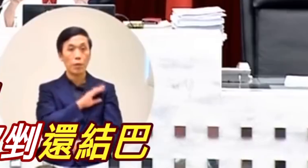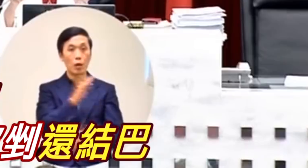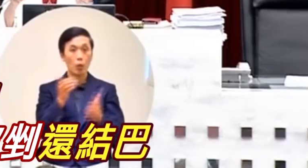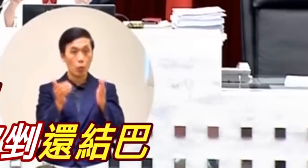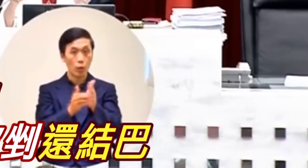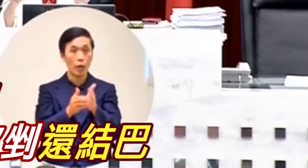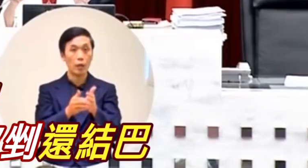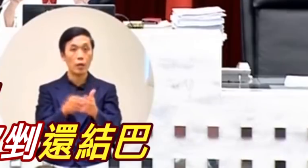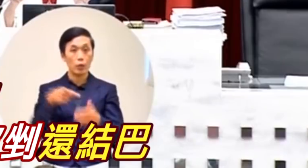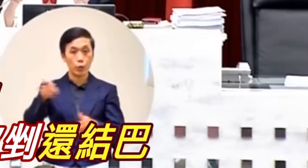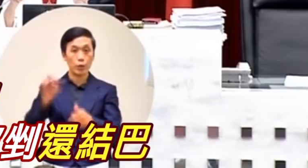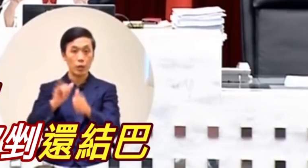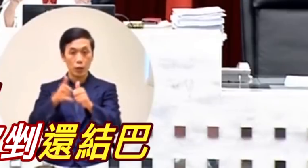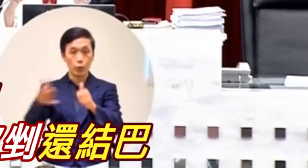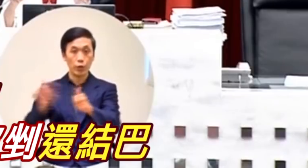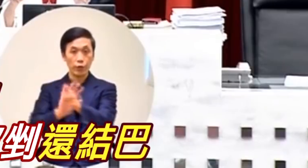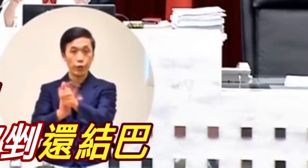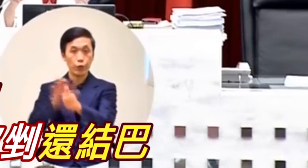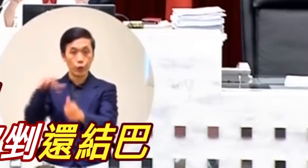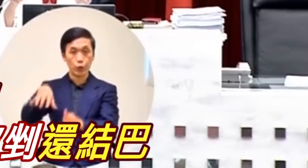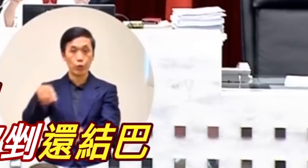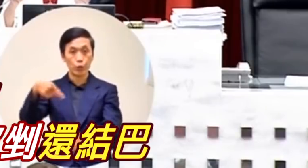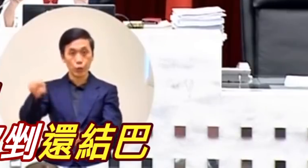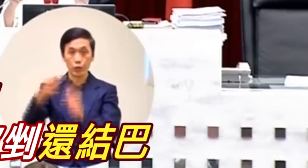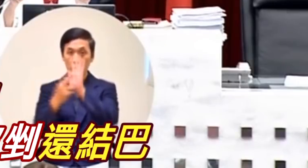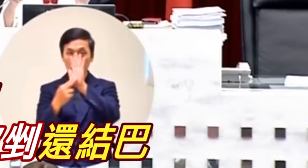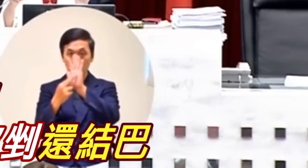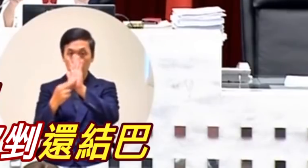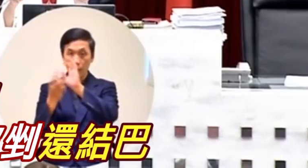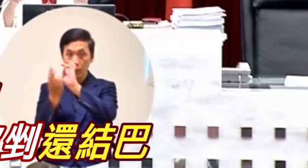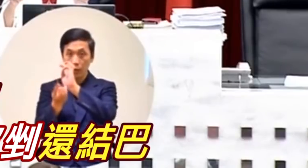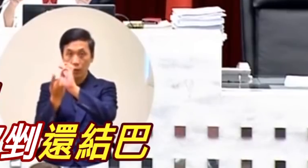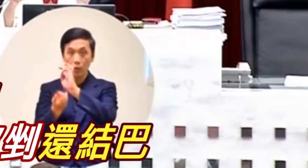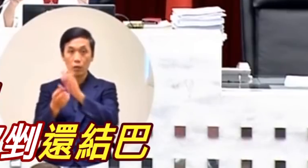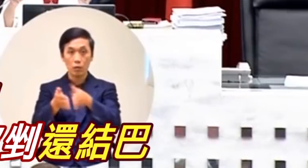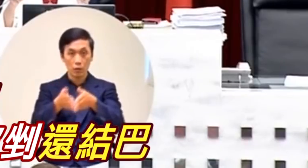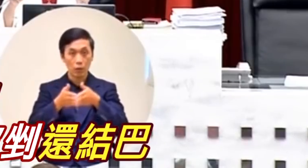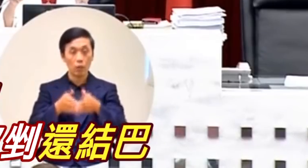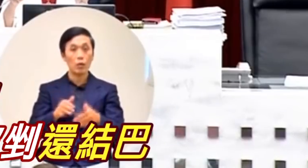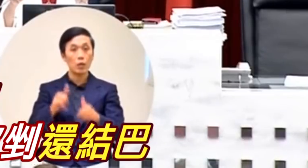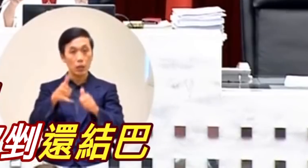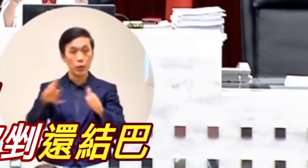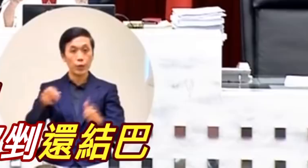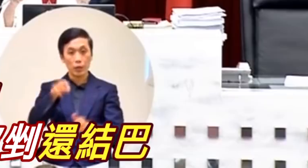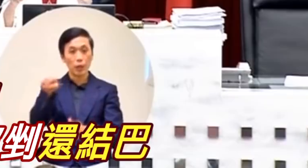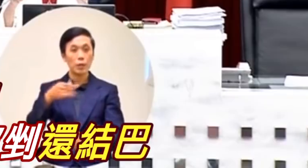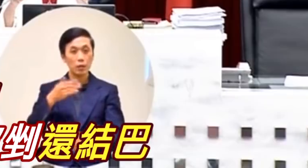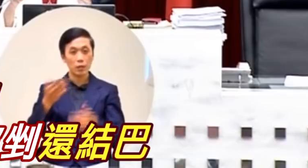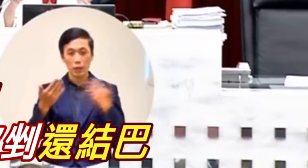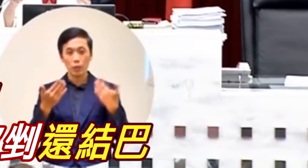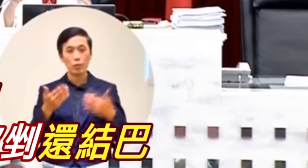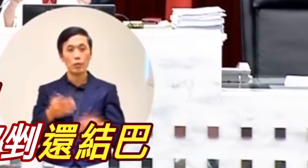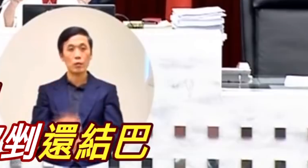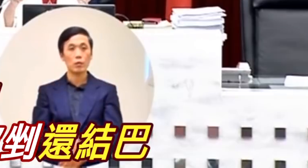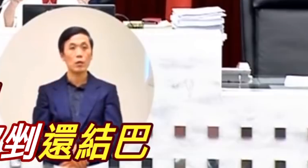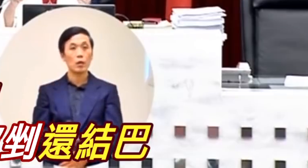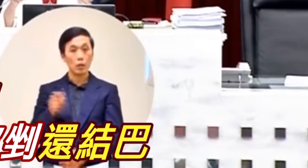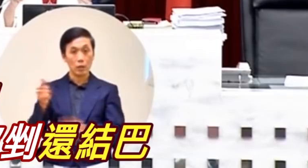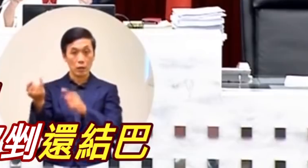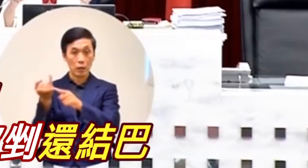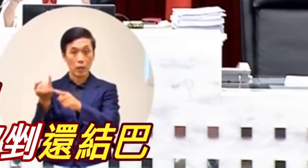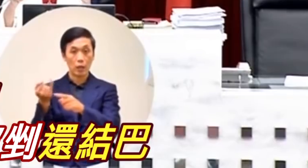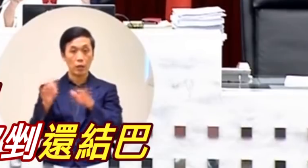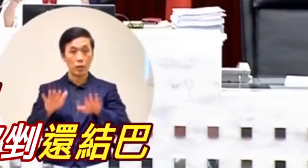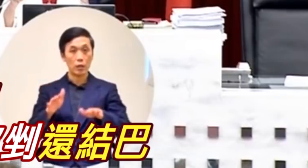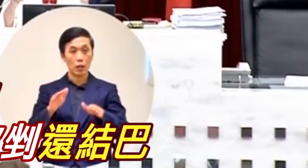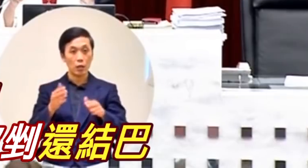的服务处啊去做更详尽的一个说明啊，让议员很清楚，因为他到现在为止还不清